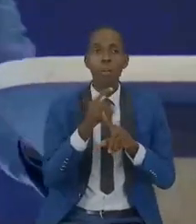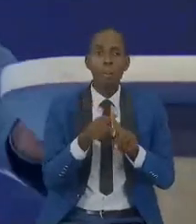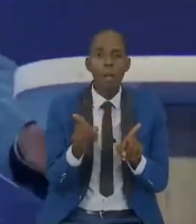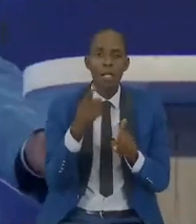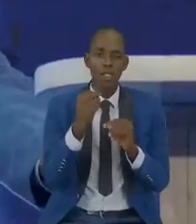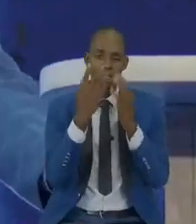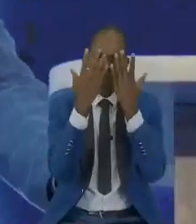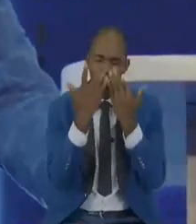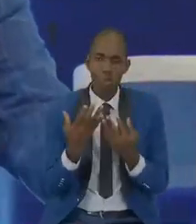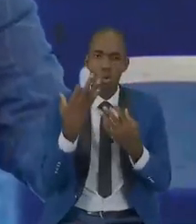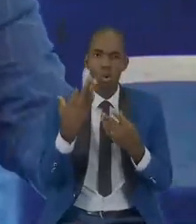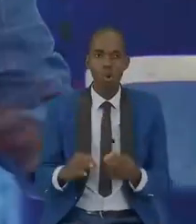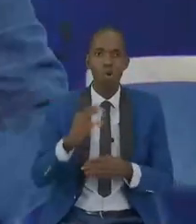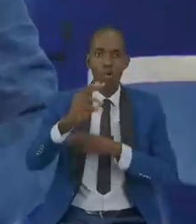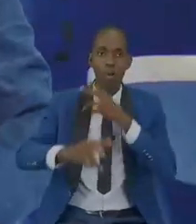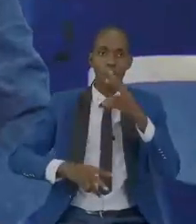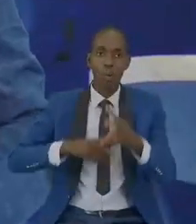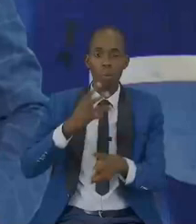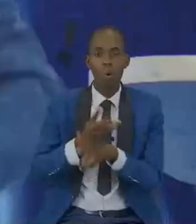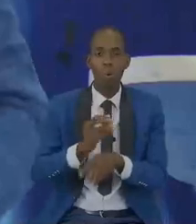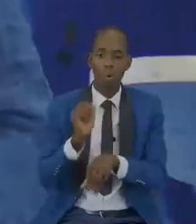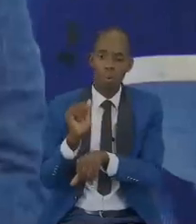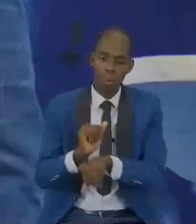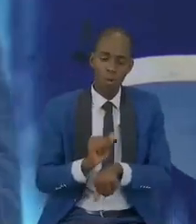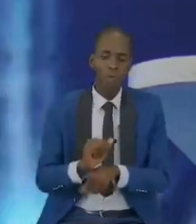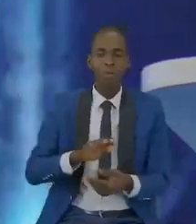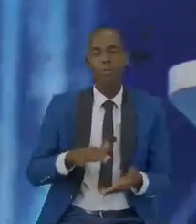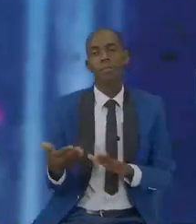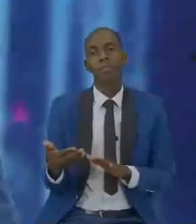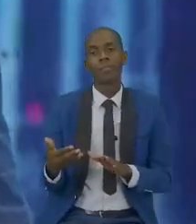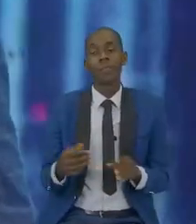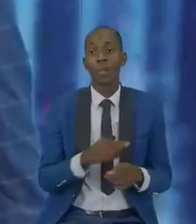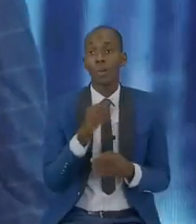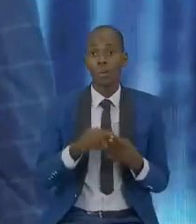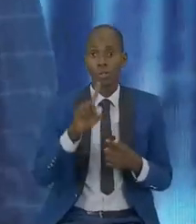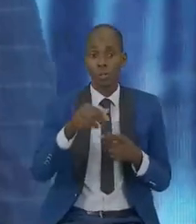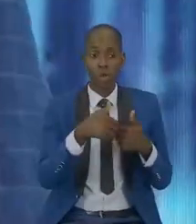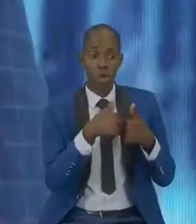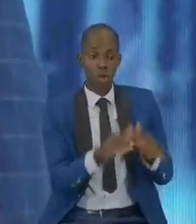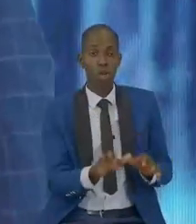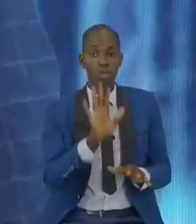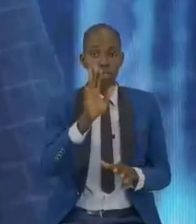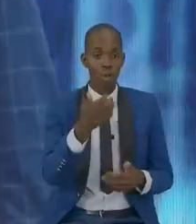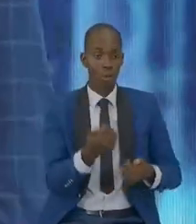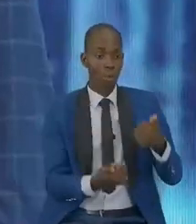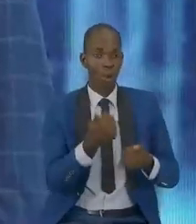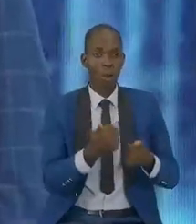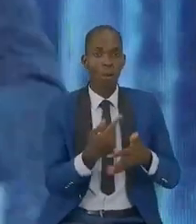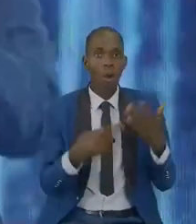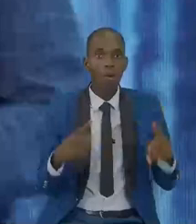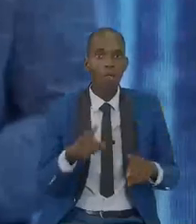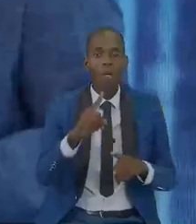jamais, tandis que la tristesse du monde produit la mort. La tristesse du monde. Lorsque